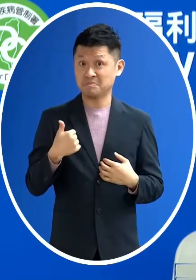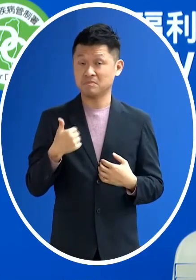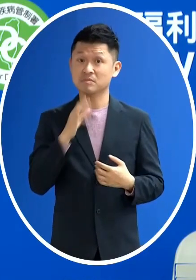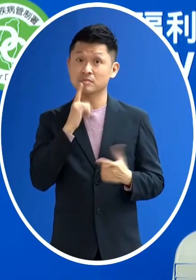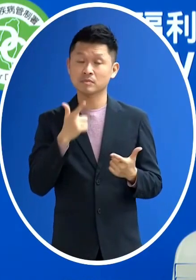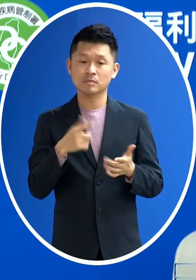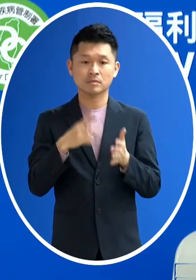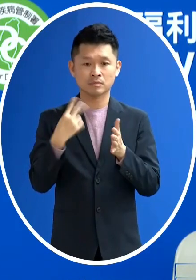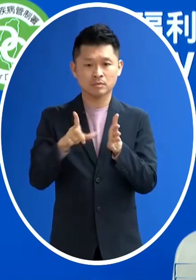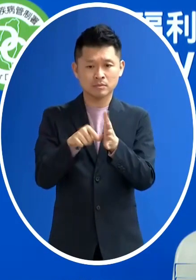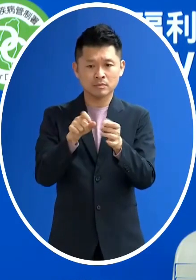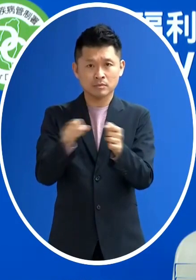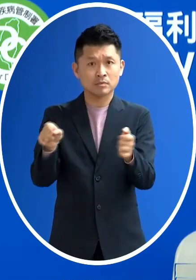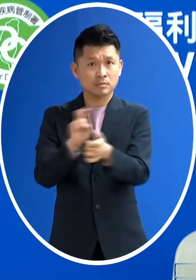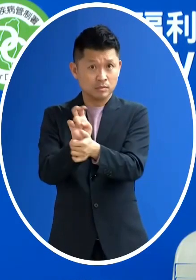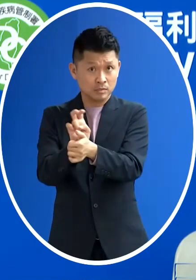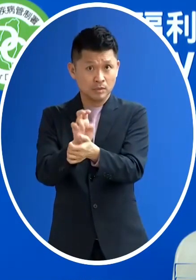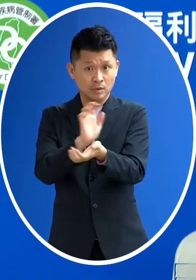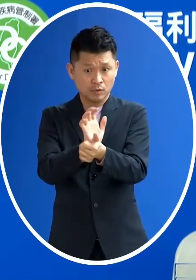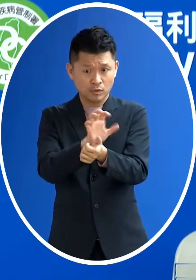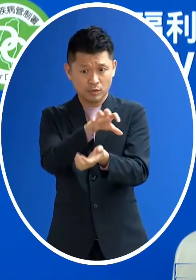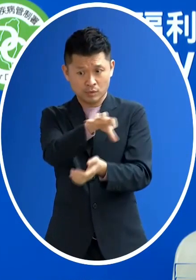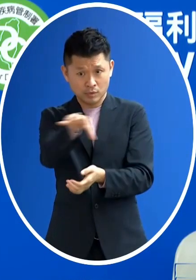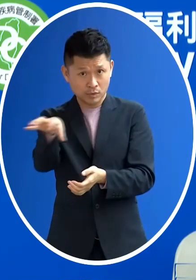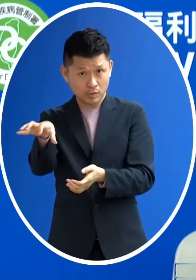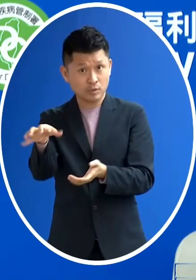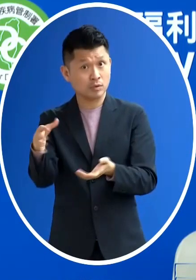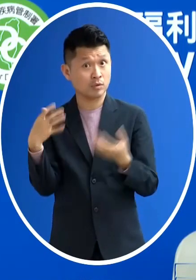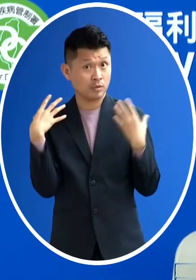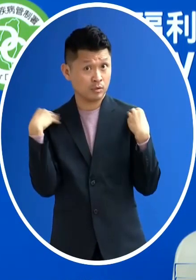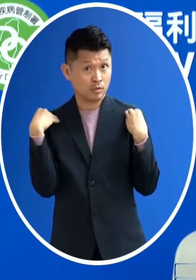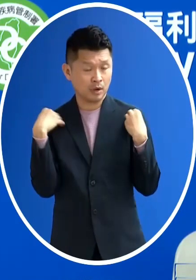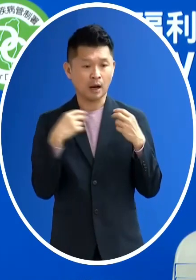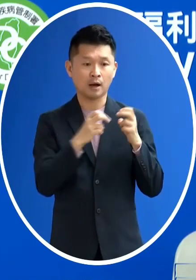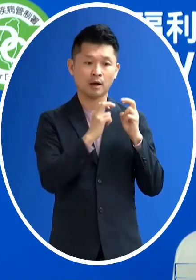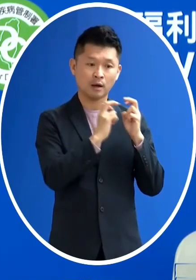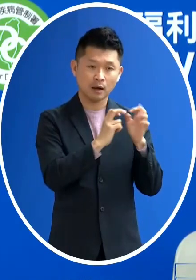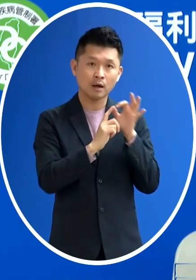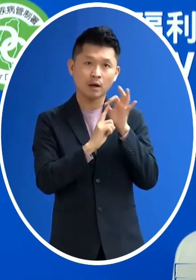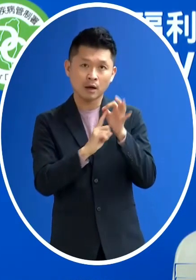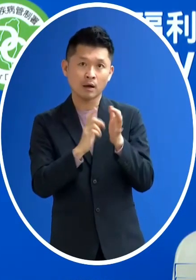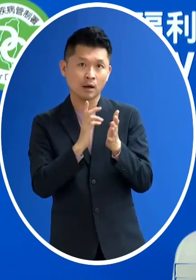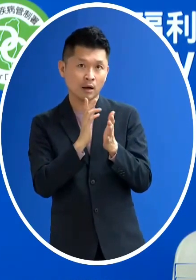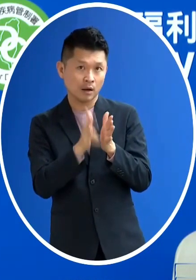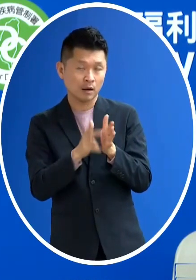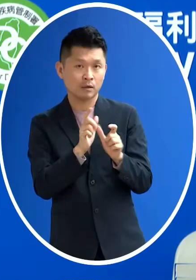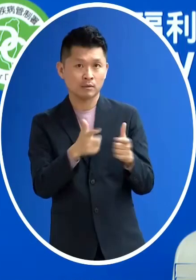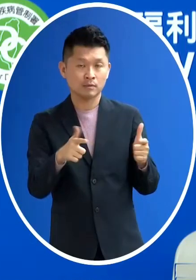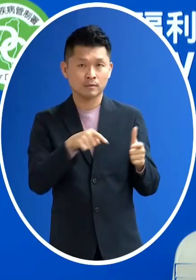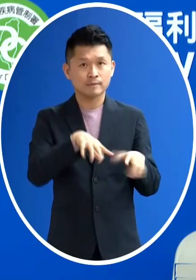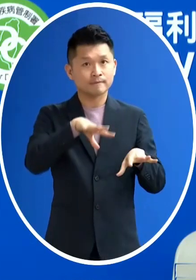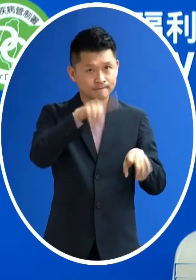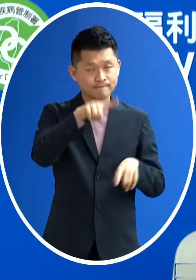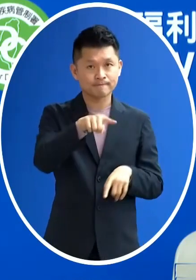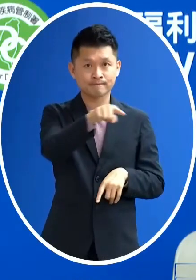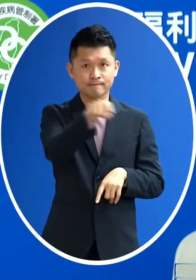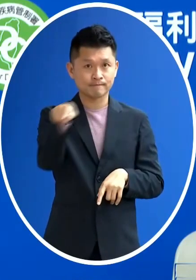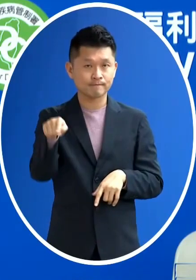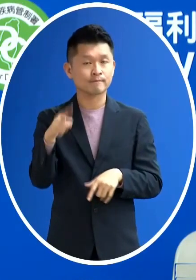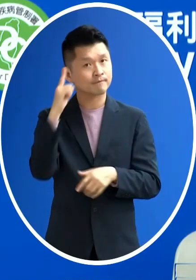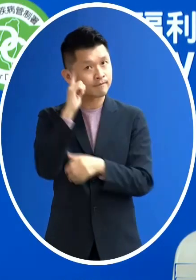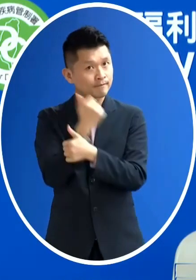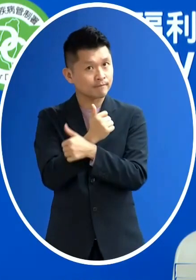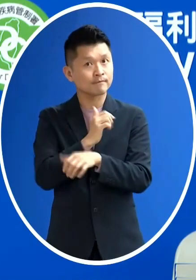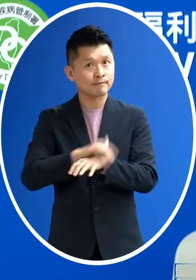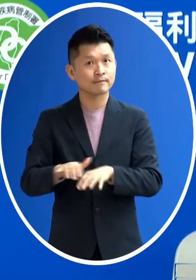所常照，那这个我们交通运输的部分先处理，啊，这些都我们都会列入考虑。